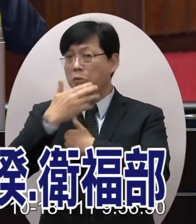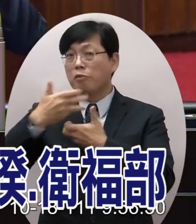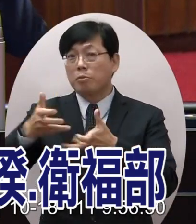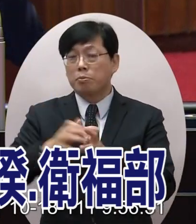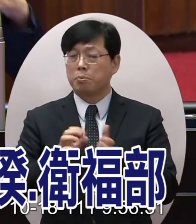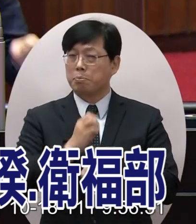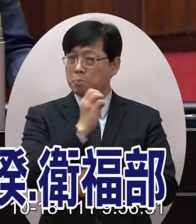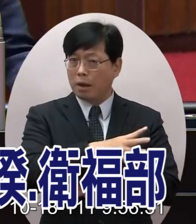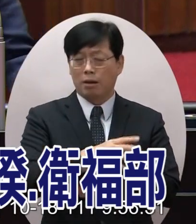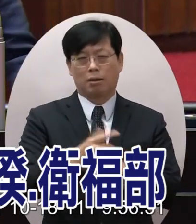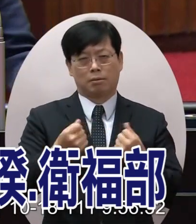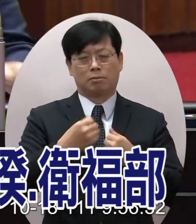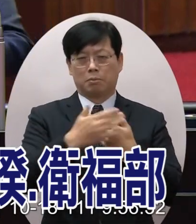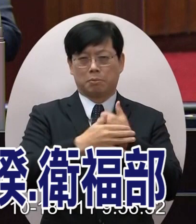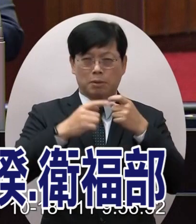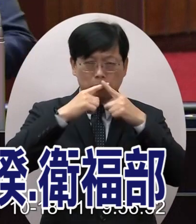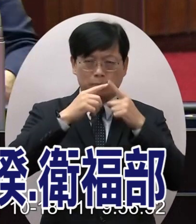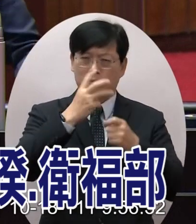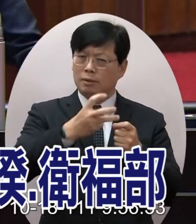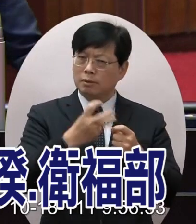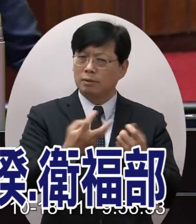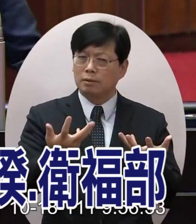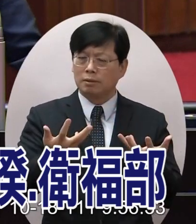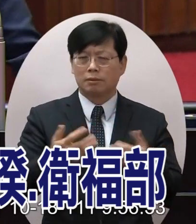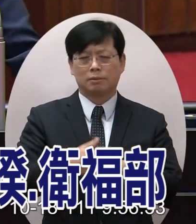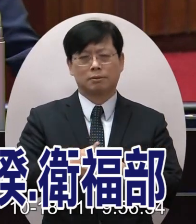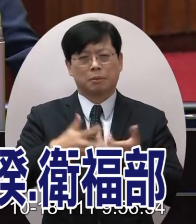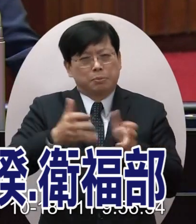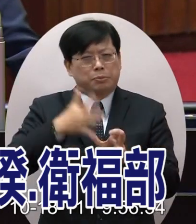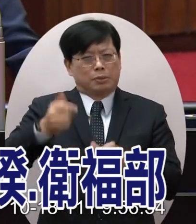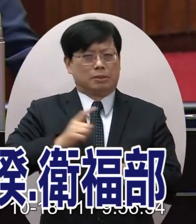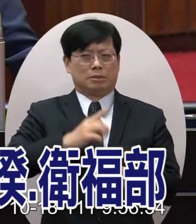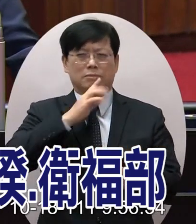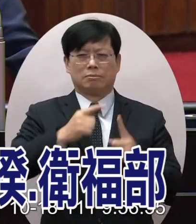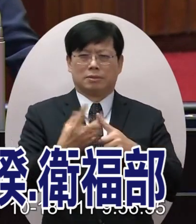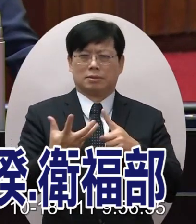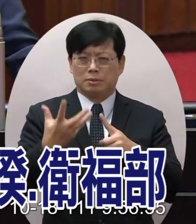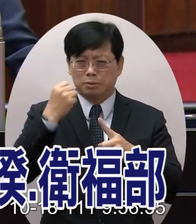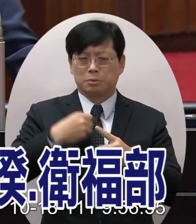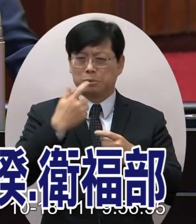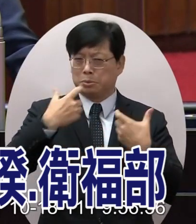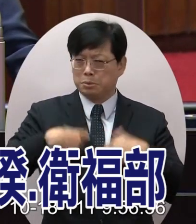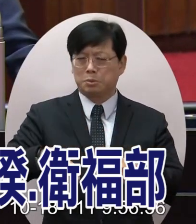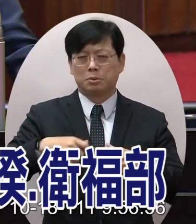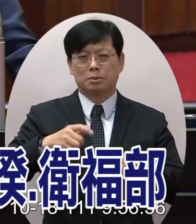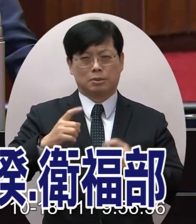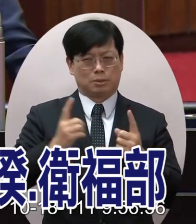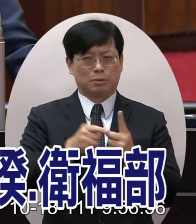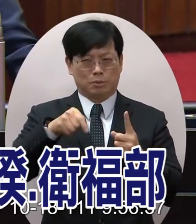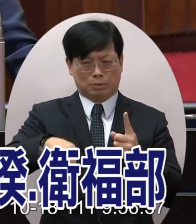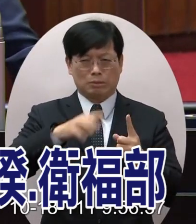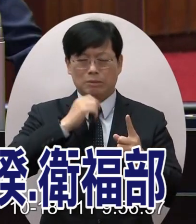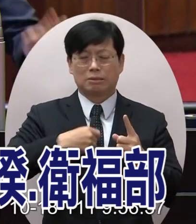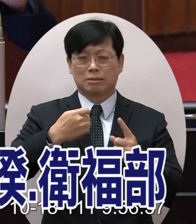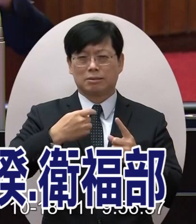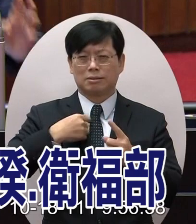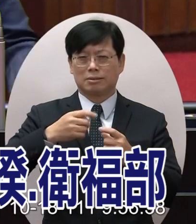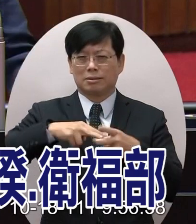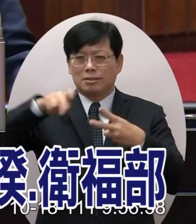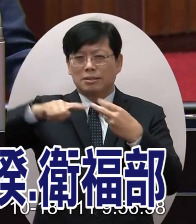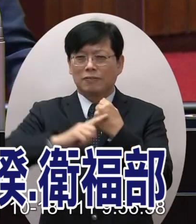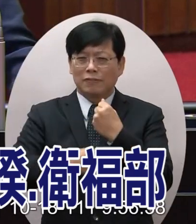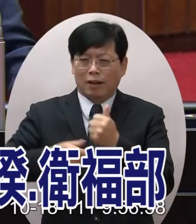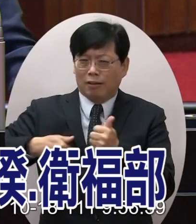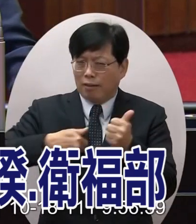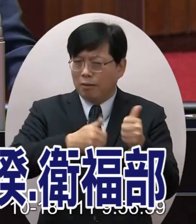通知他的还是要保密30年。那部长你也知道，你是人权律师嘛，你也知道我们的这个刑法的规定呢，追诉权其实不